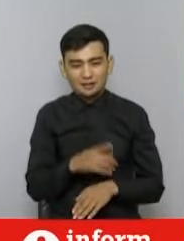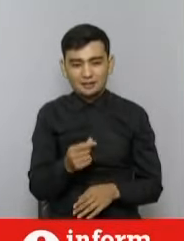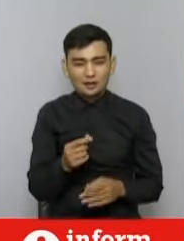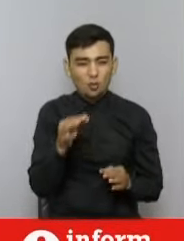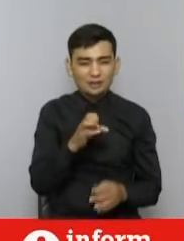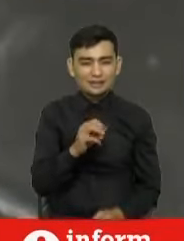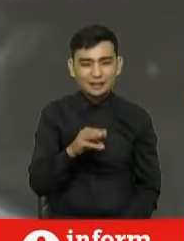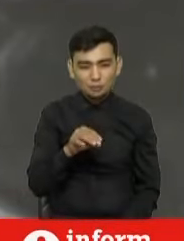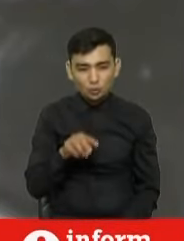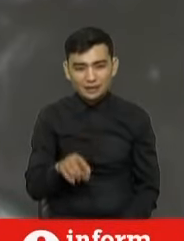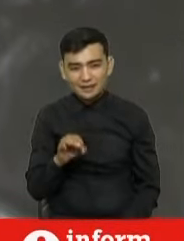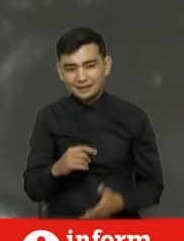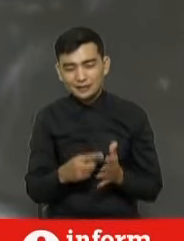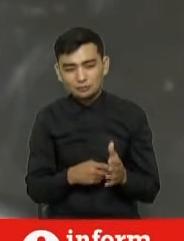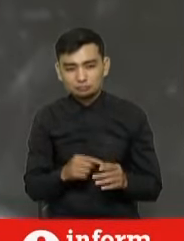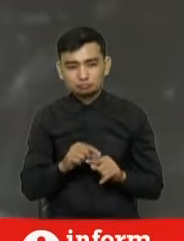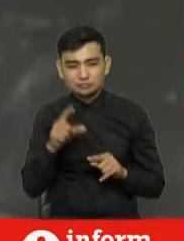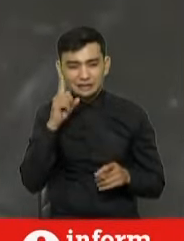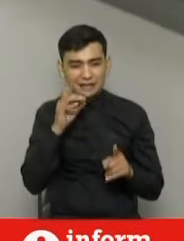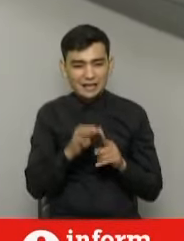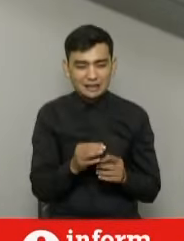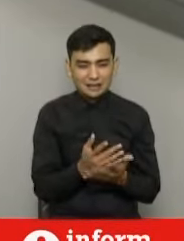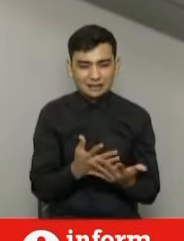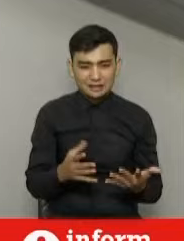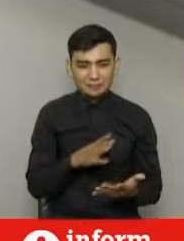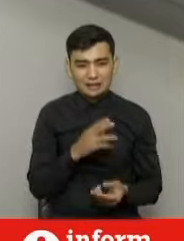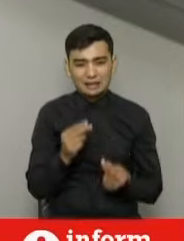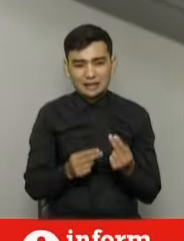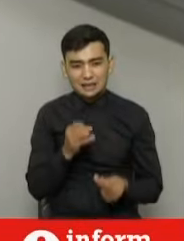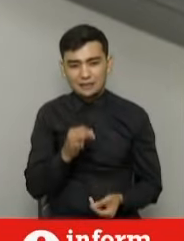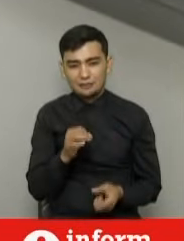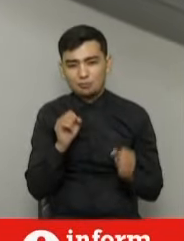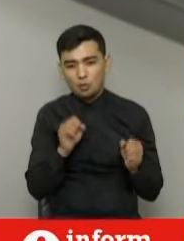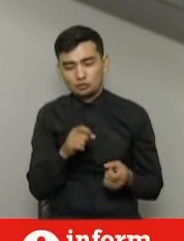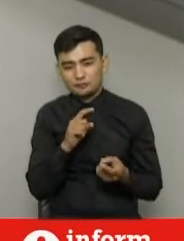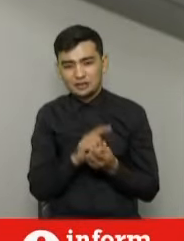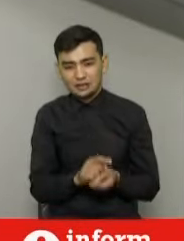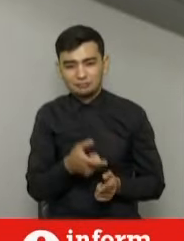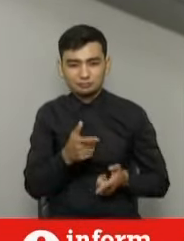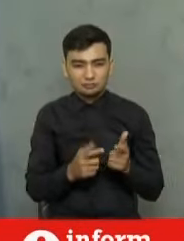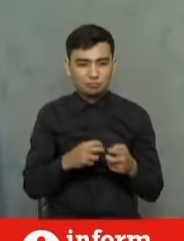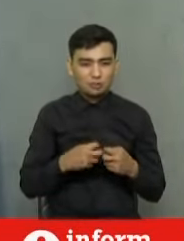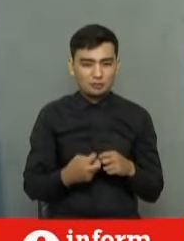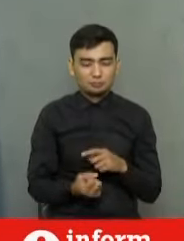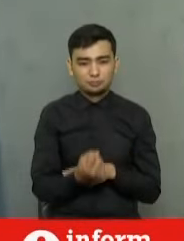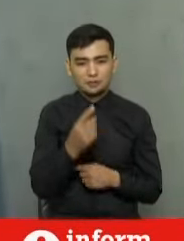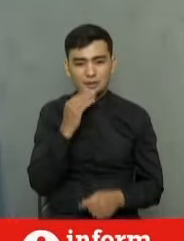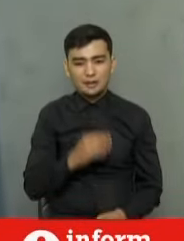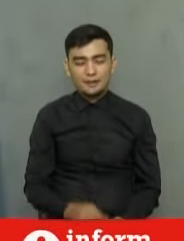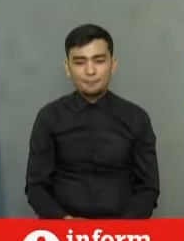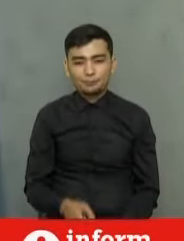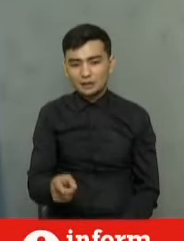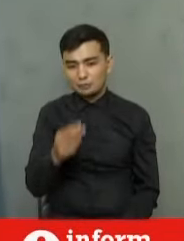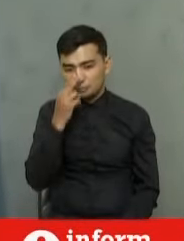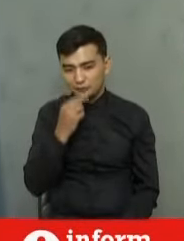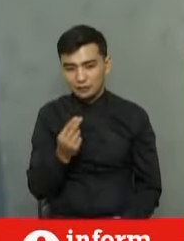финансовые стимулы и потребность в достижении целей в незамысловатой игре. При этом можно столкнуться с реальными проблемами. Привычка может привести